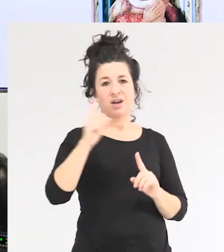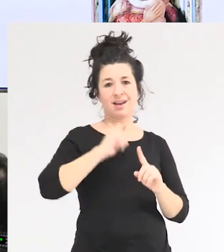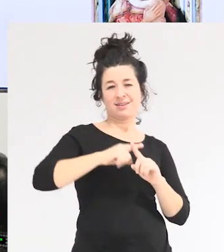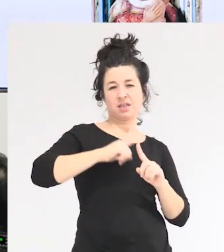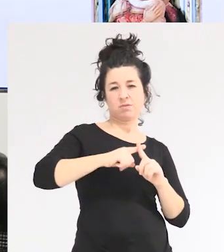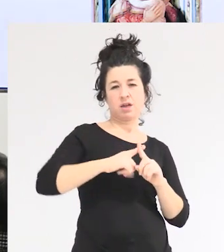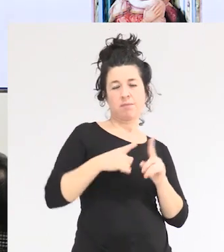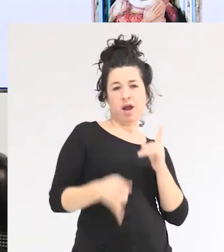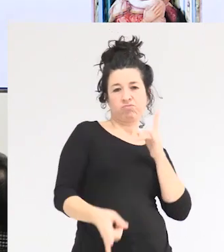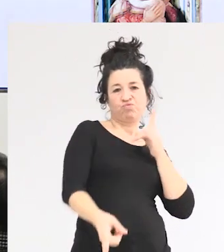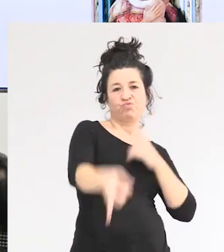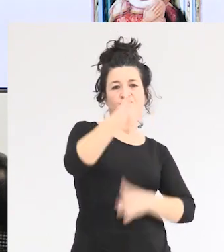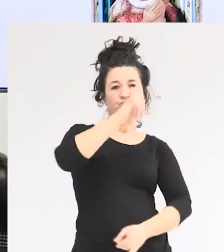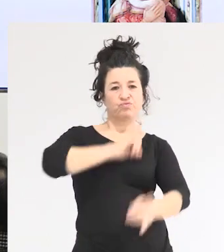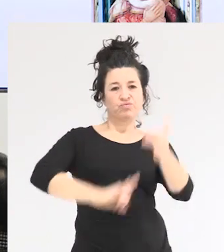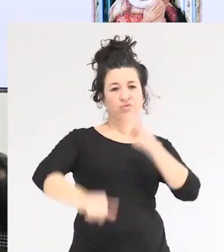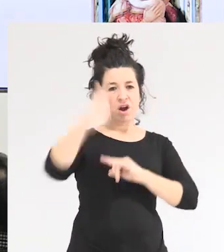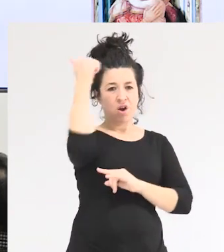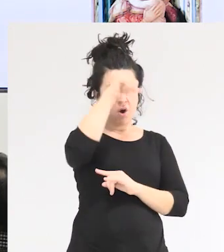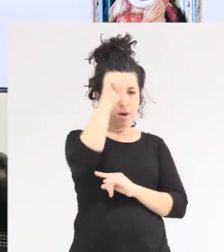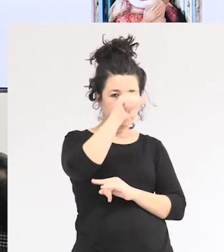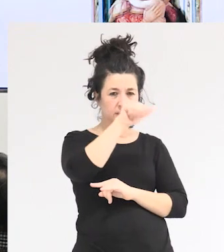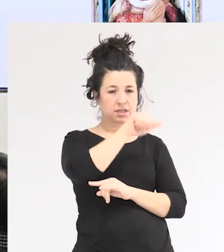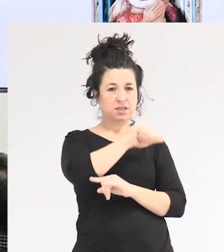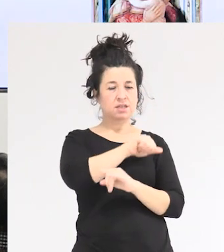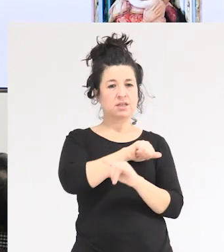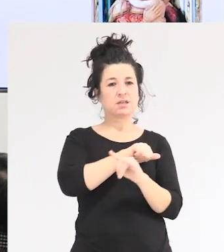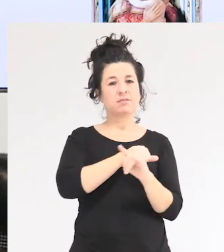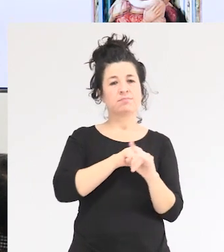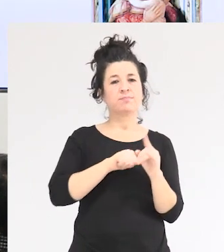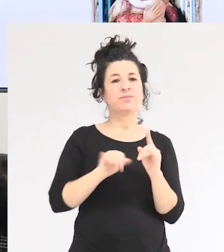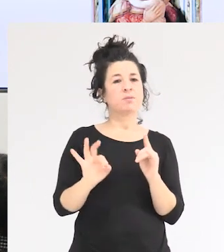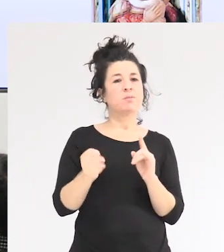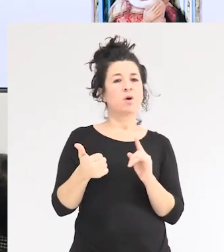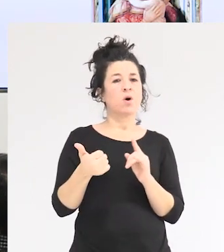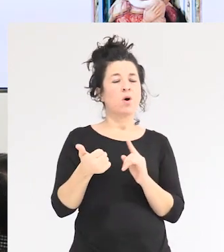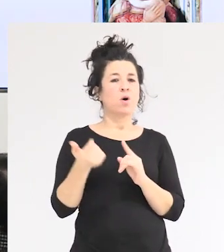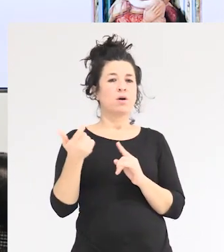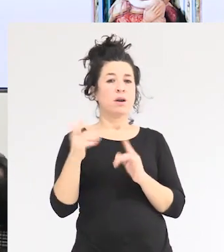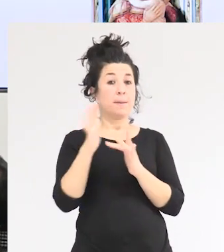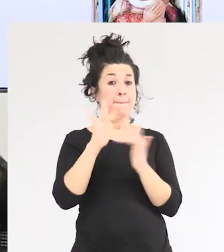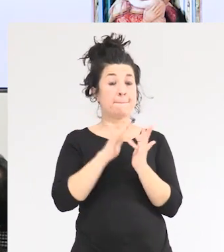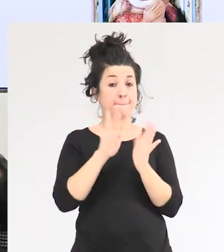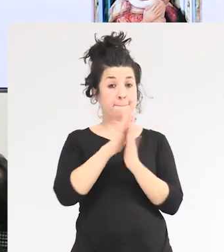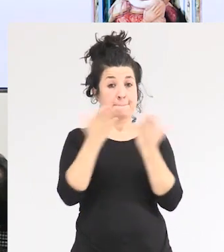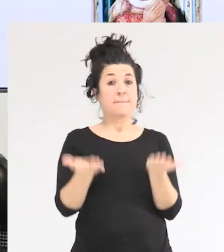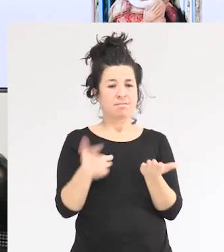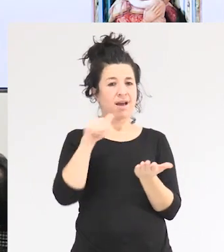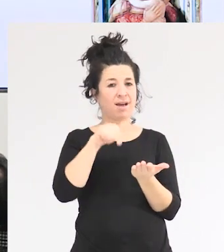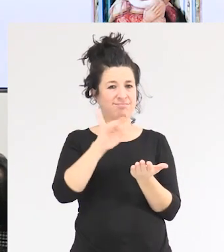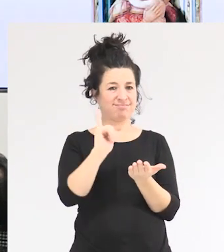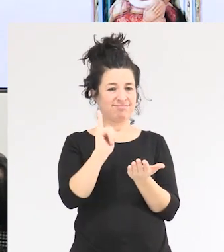galbidera eramateko, bai? Hau da emakume fatalaren tradizioa, esan dezagun. Biblian esan bezala badagoena, ezta?